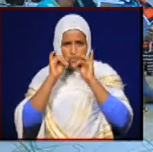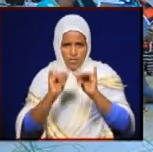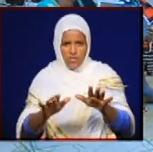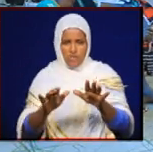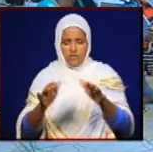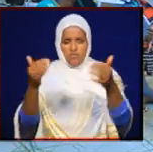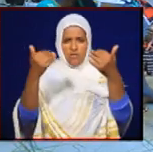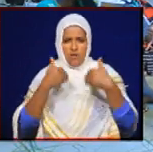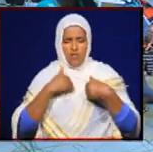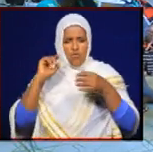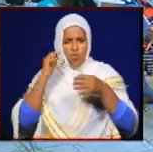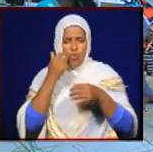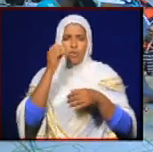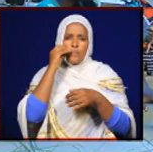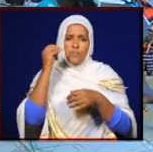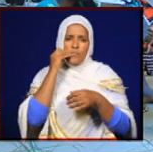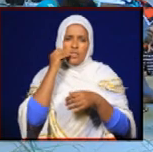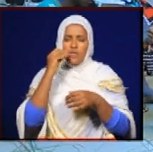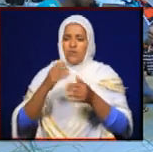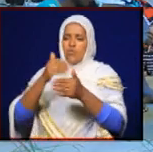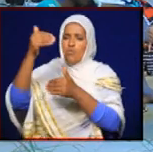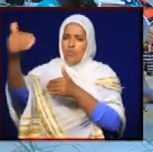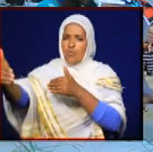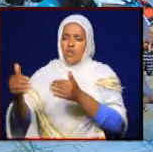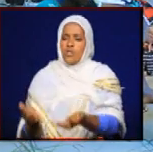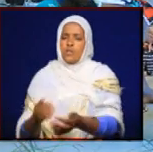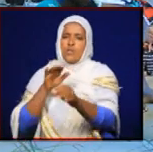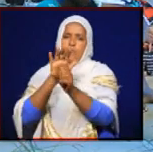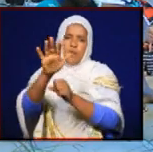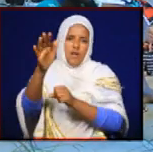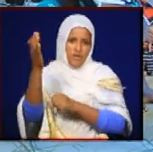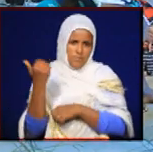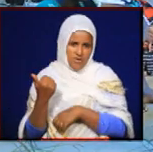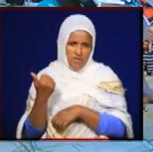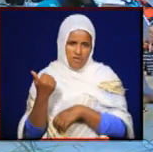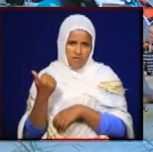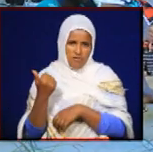ይሁሉ በረከት ከልብኝ ካደረ እንኳን እስከ ቤቴ ለመንደርተኛው ይበቃ ነበረ።